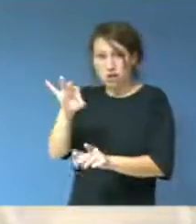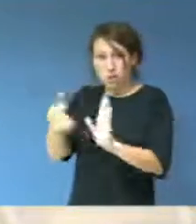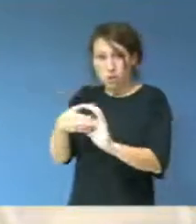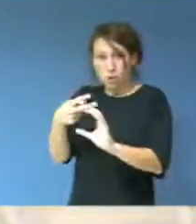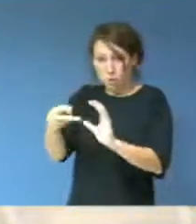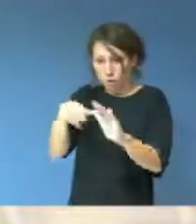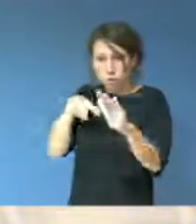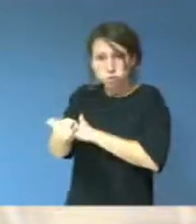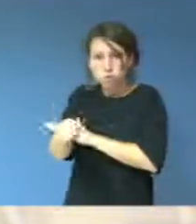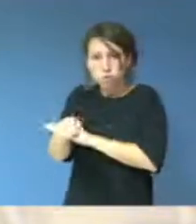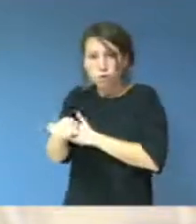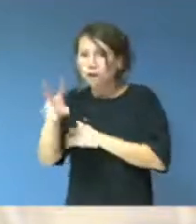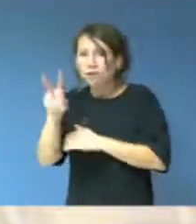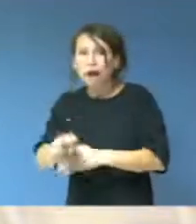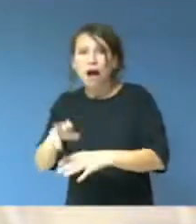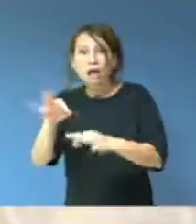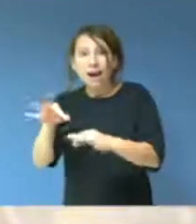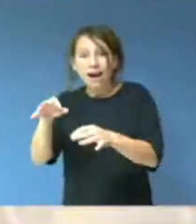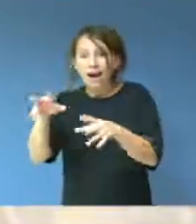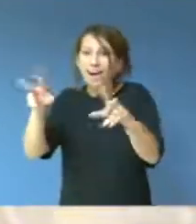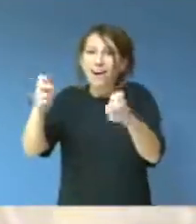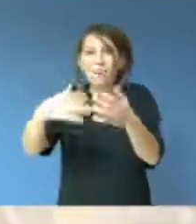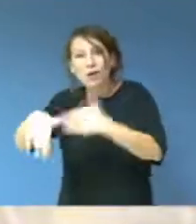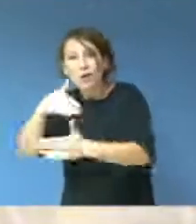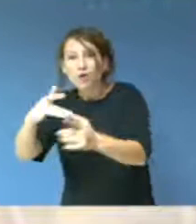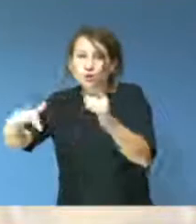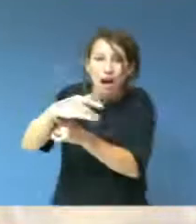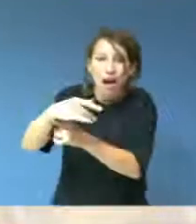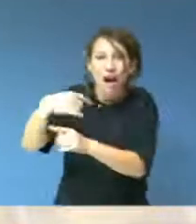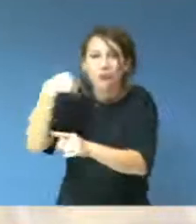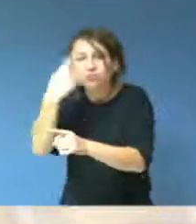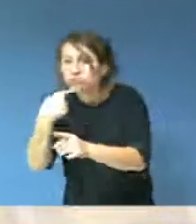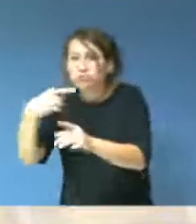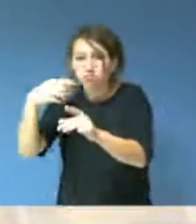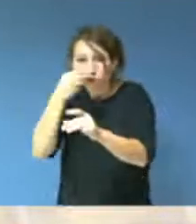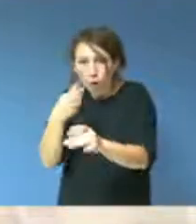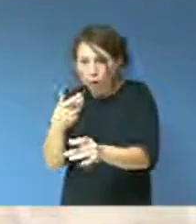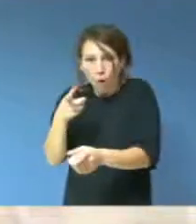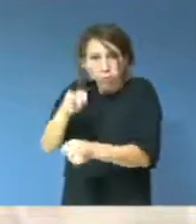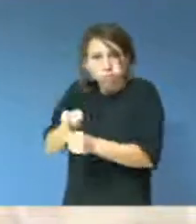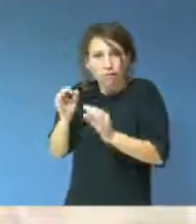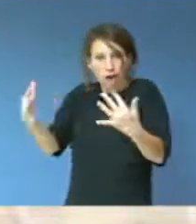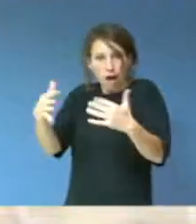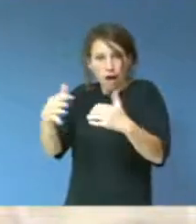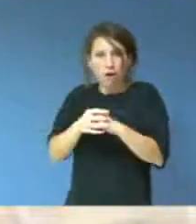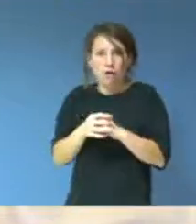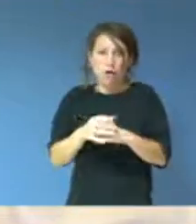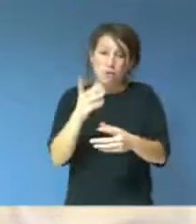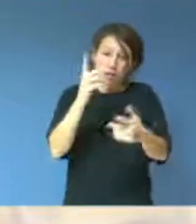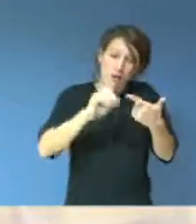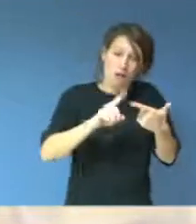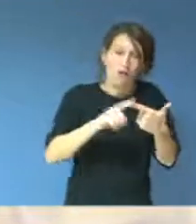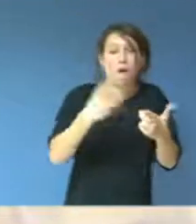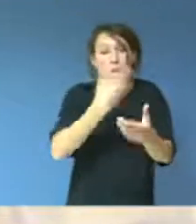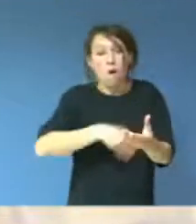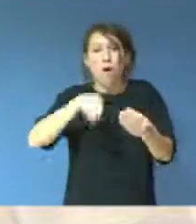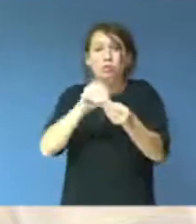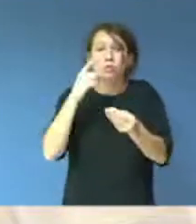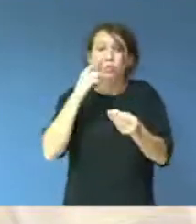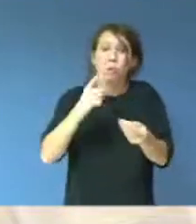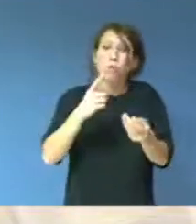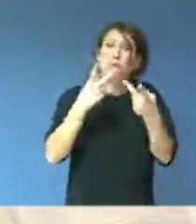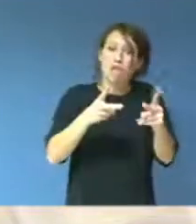contrepartie, notamment en termes de mixité sociale. Deuxième sujet, un surcoût pour les collectivités locales, qui est chiffré à l'échelle nationale